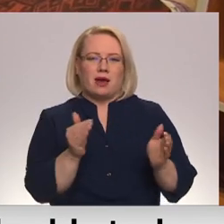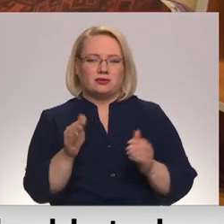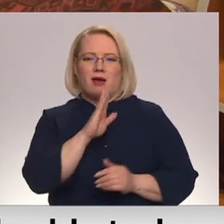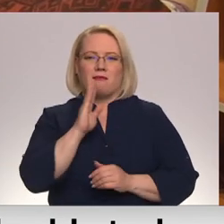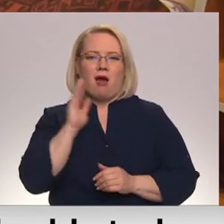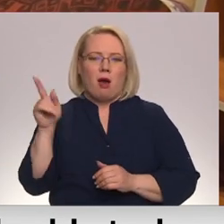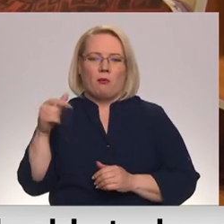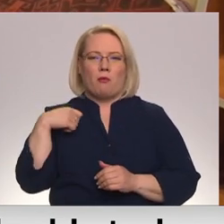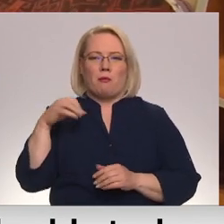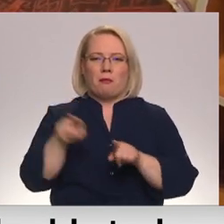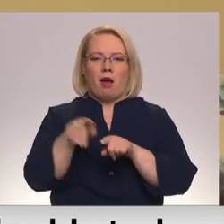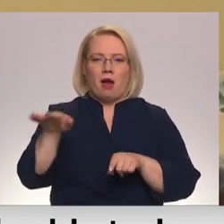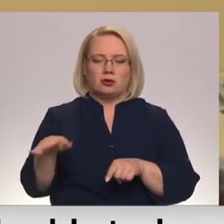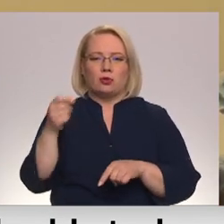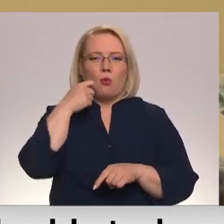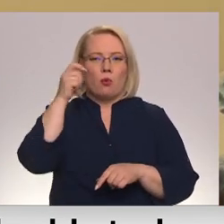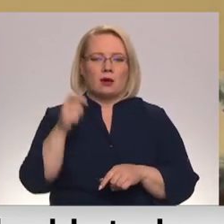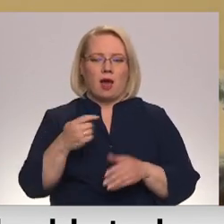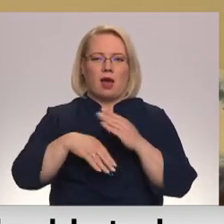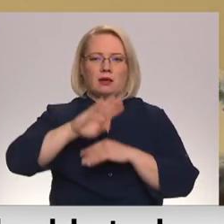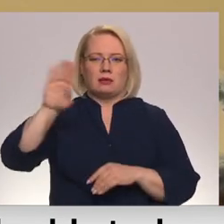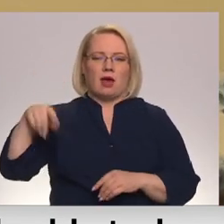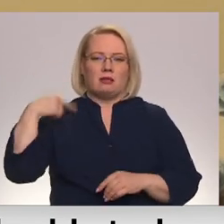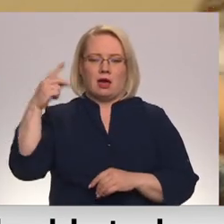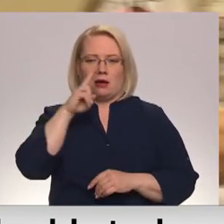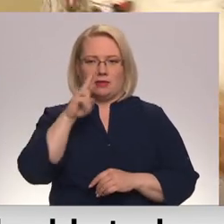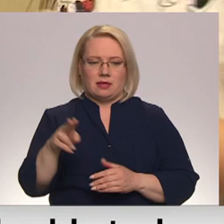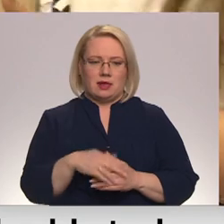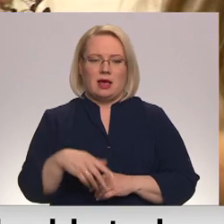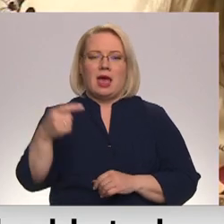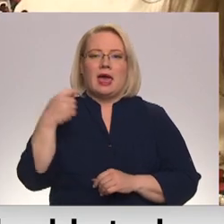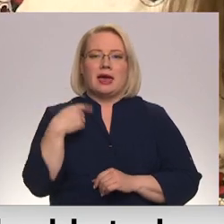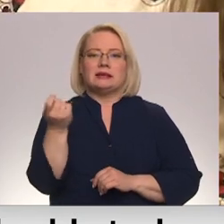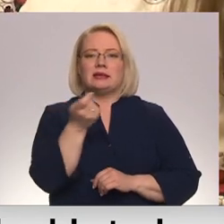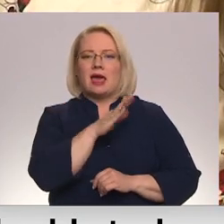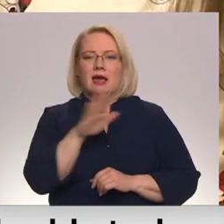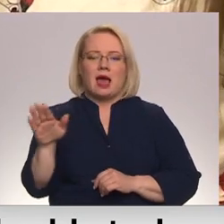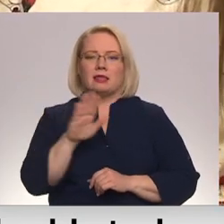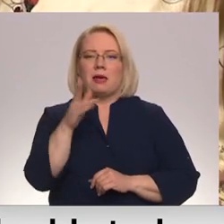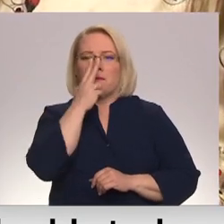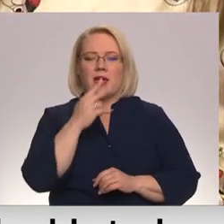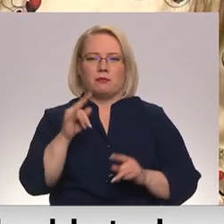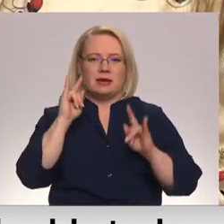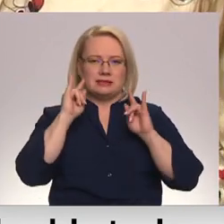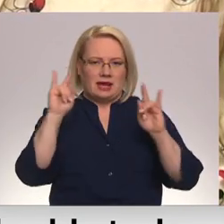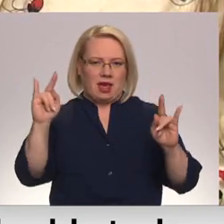plāno ierasties jau nākamnedēļ. Es laikam nekad nepieradīšu pie sirēnām. Gonda Pūrnieciņš Žodziņš, Kurzemes televīzija.